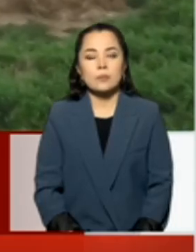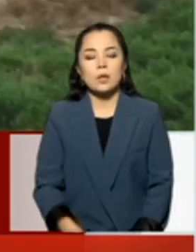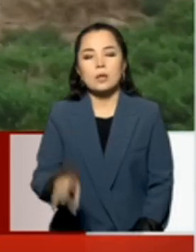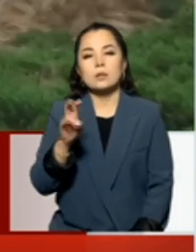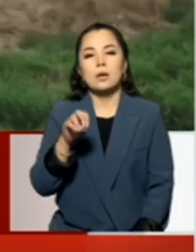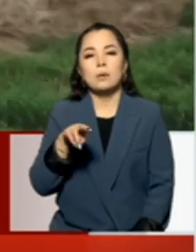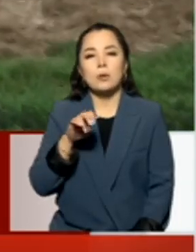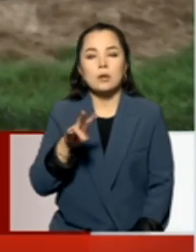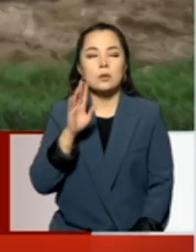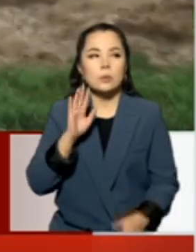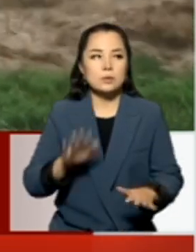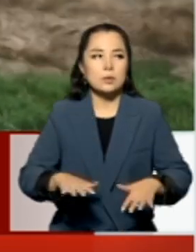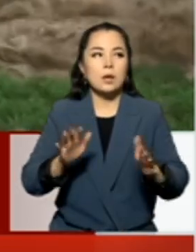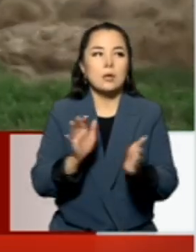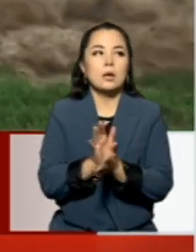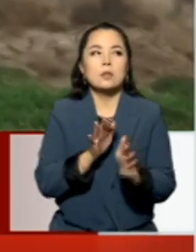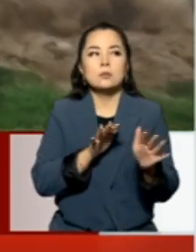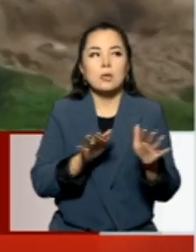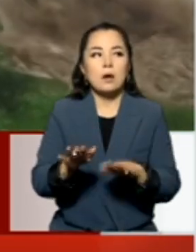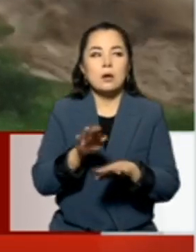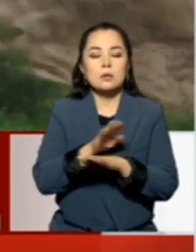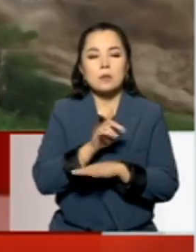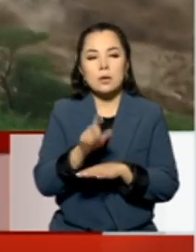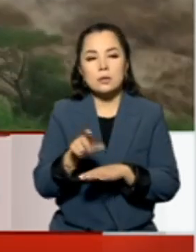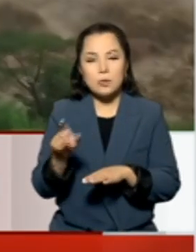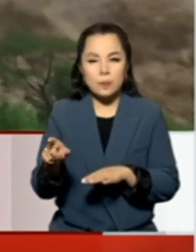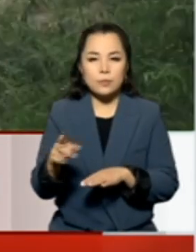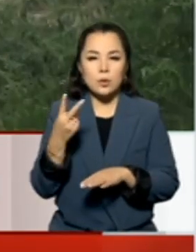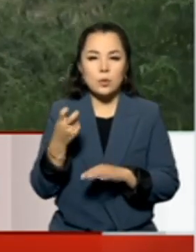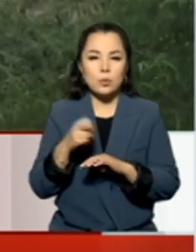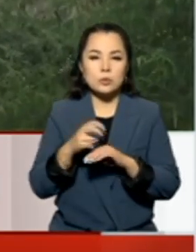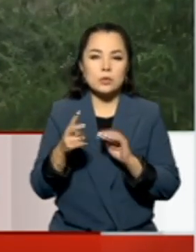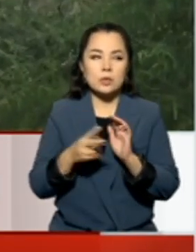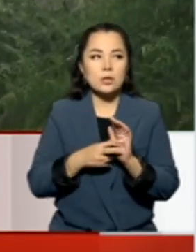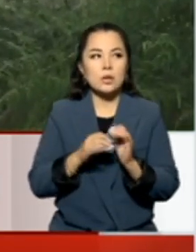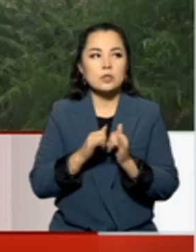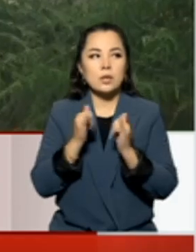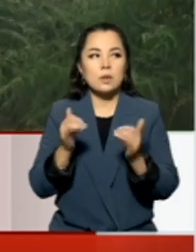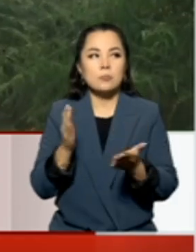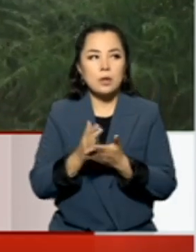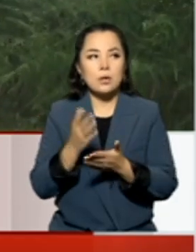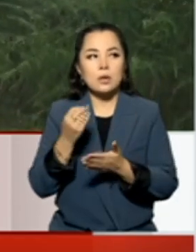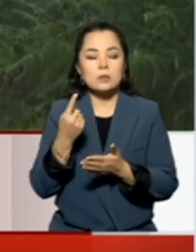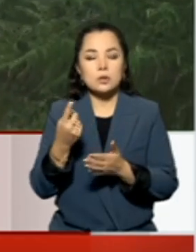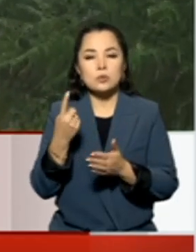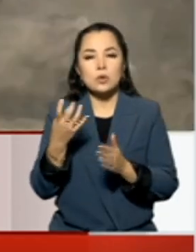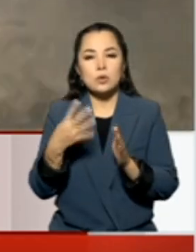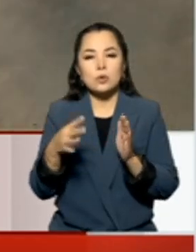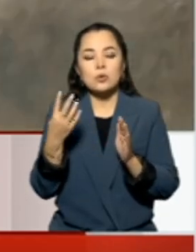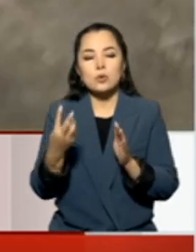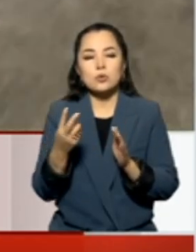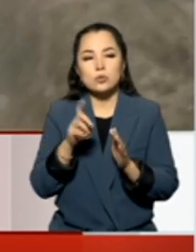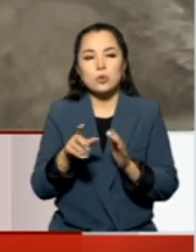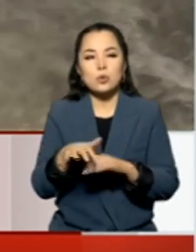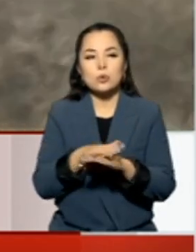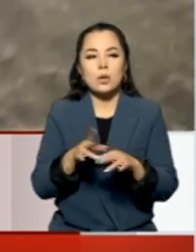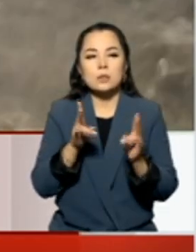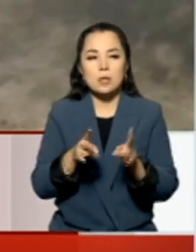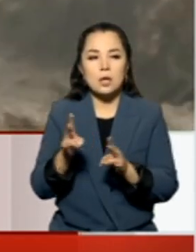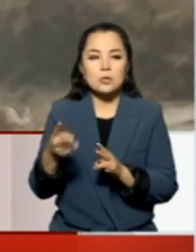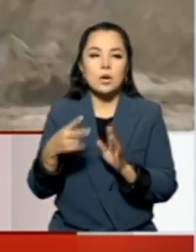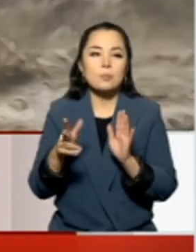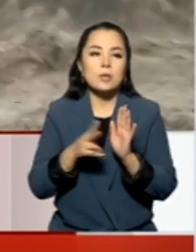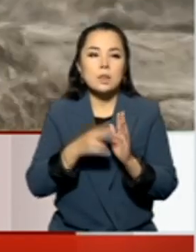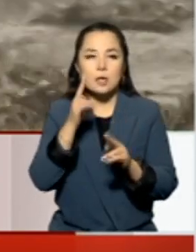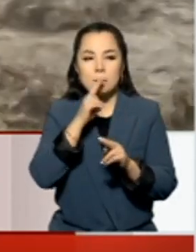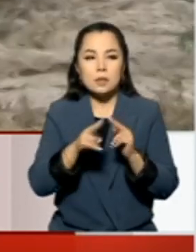Непалда су тасқыны мен лай көшкінінен қаза тапқандар саны 217-ге жетті. Тағы 143 тұрғын жараланып, 28-і